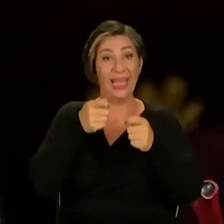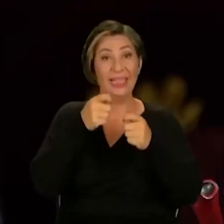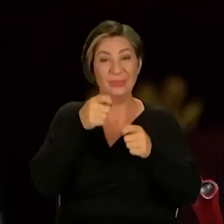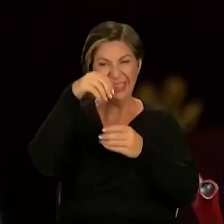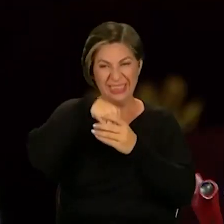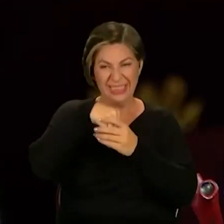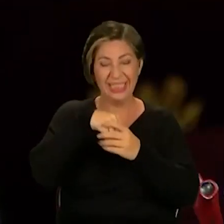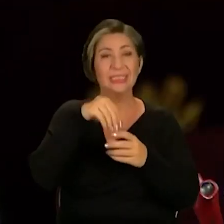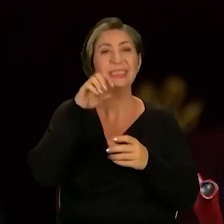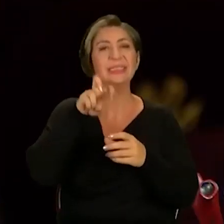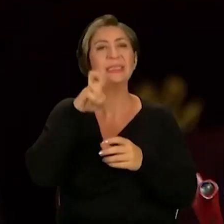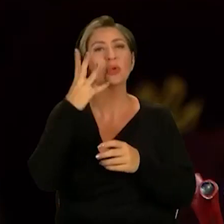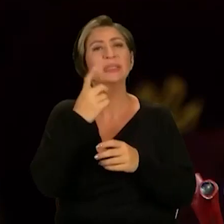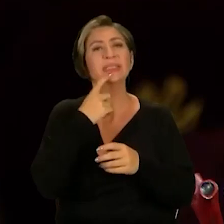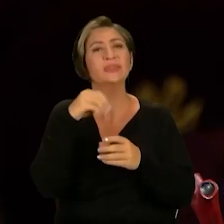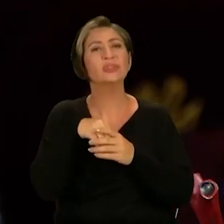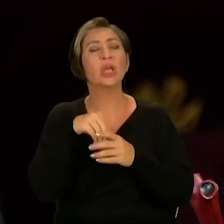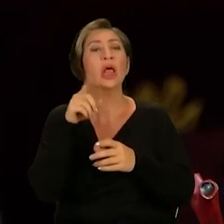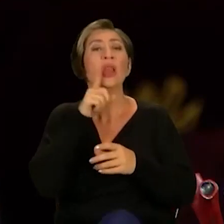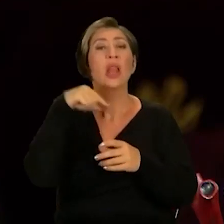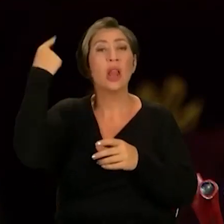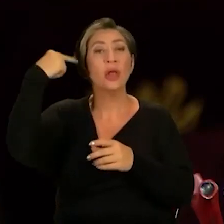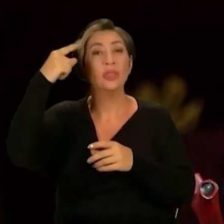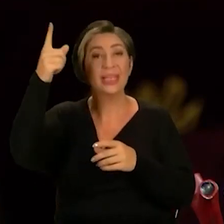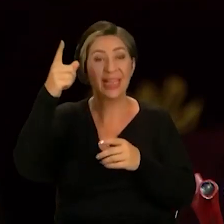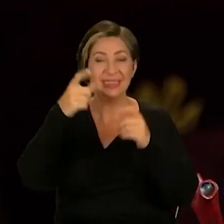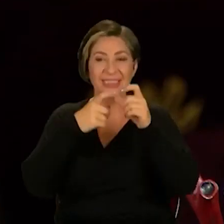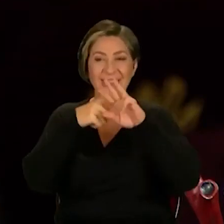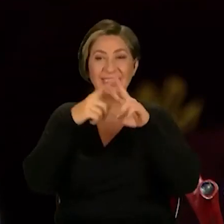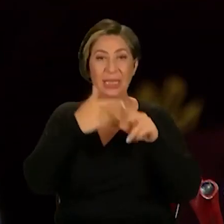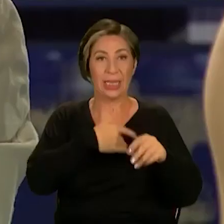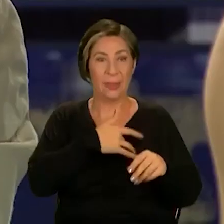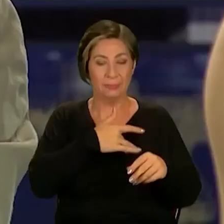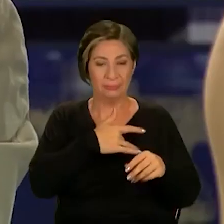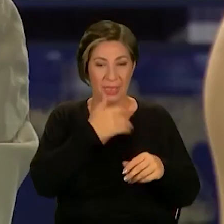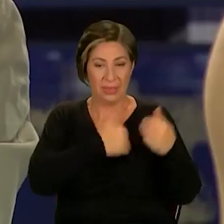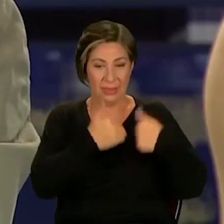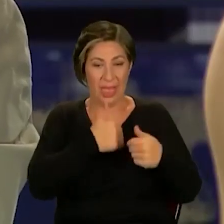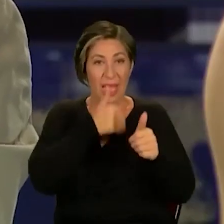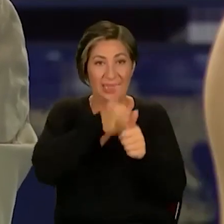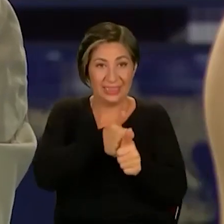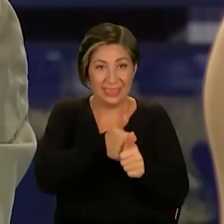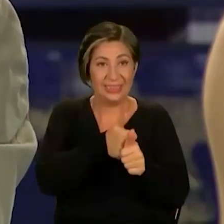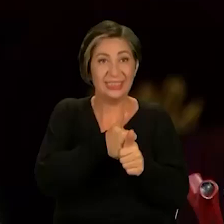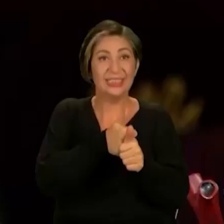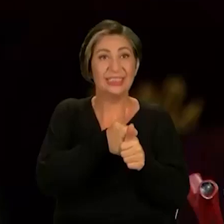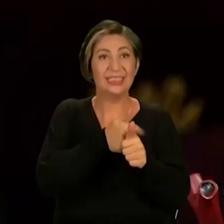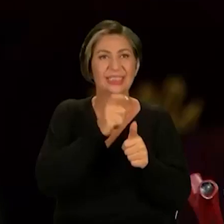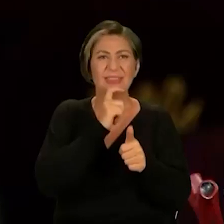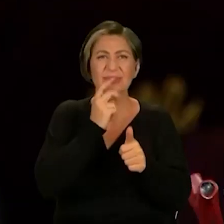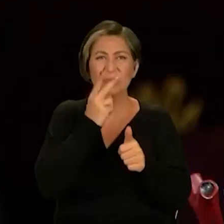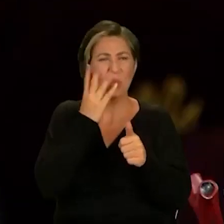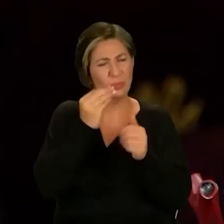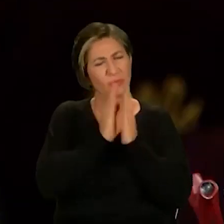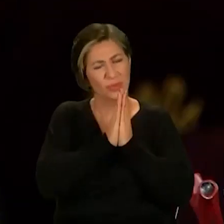eğitiminizin içinde 84 yılında Londra'da St. Thomas Hastanesi'nde kalp cerrahisi asistanım ve Rain, yanlış telaffuz